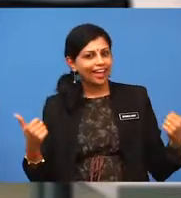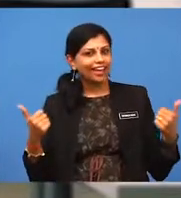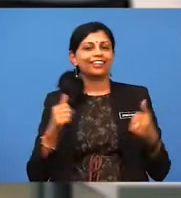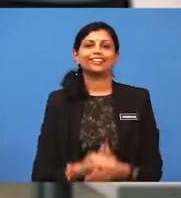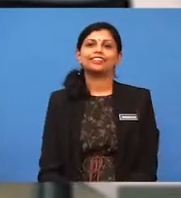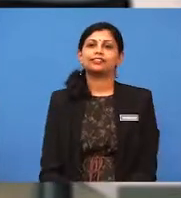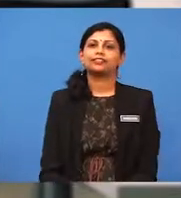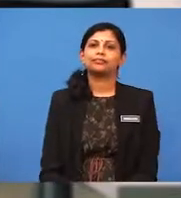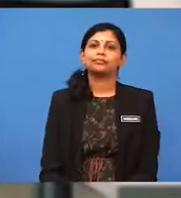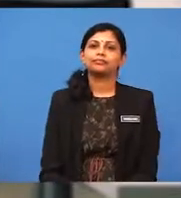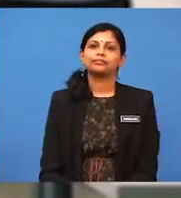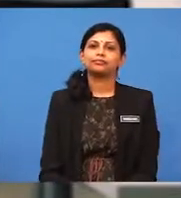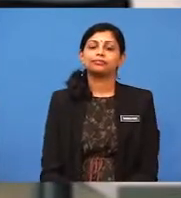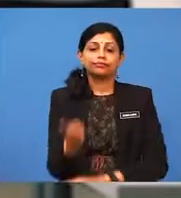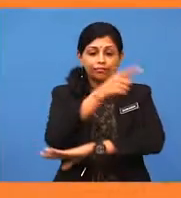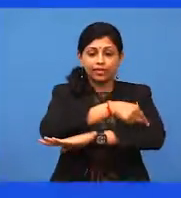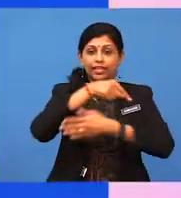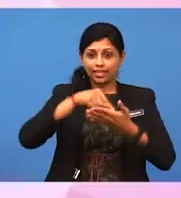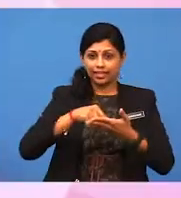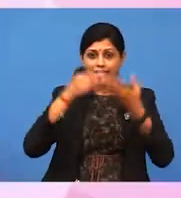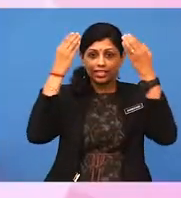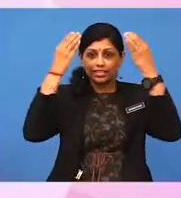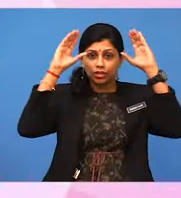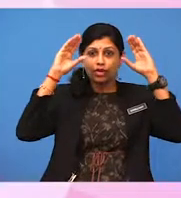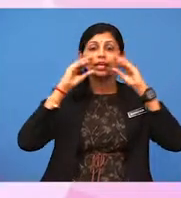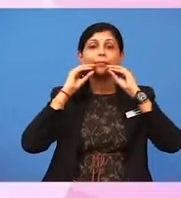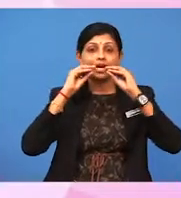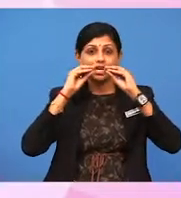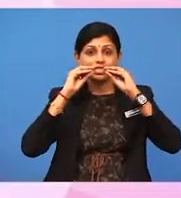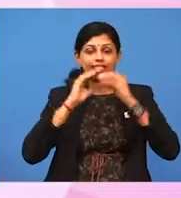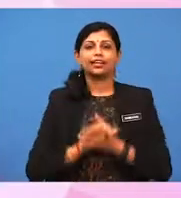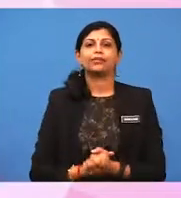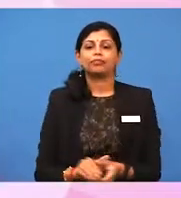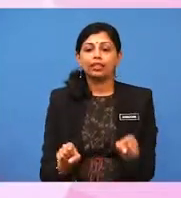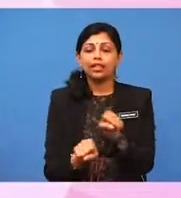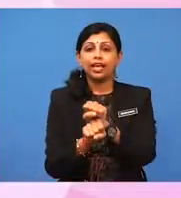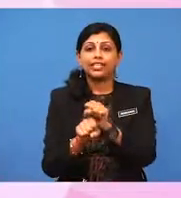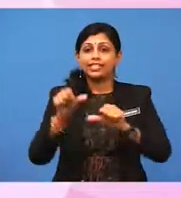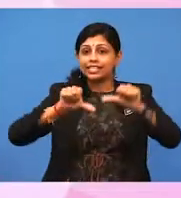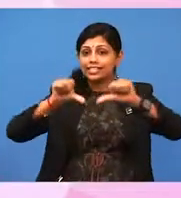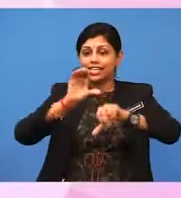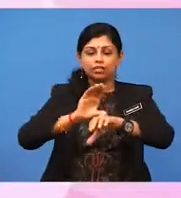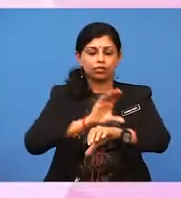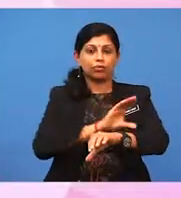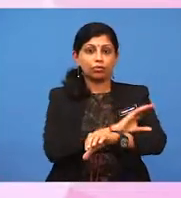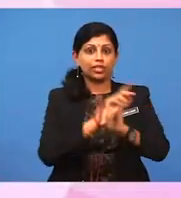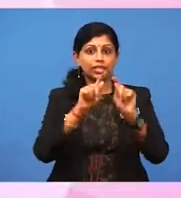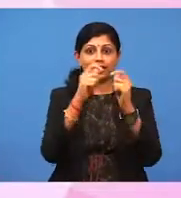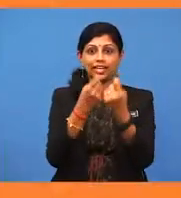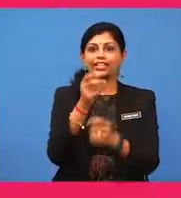sejahtera hendaknya. Pada hari ini, cikgu akan mengajar mata pelajaran Asas Sains Komputer Tingkatan